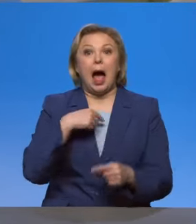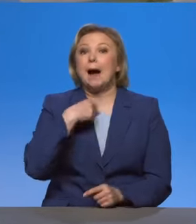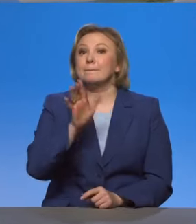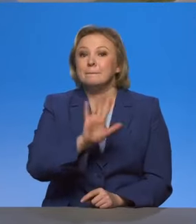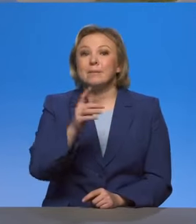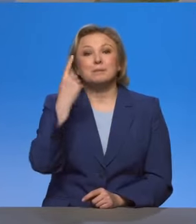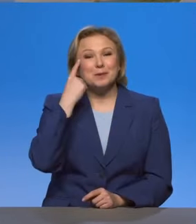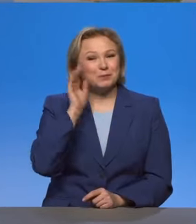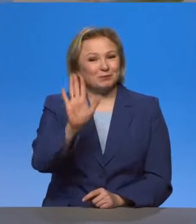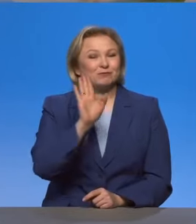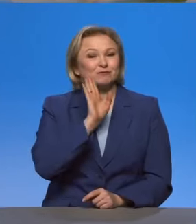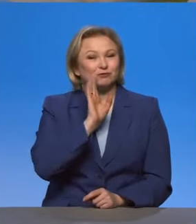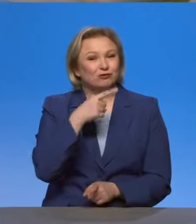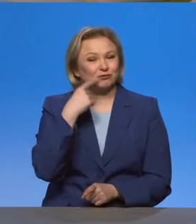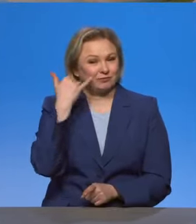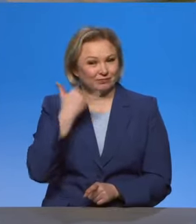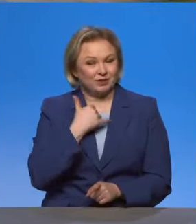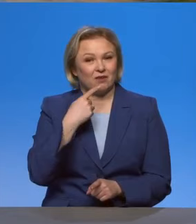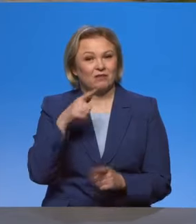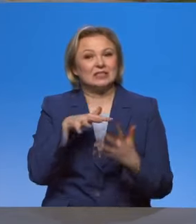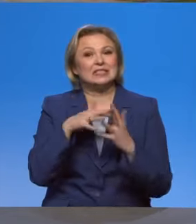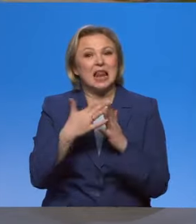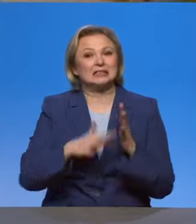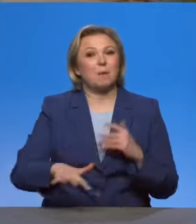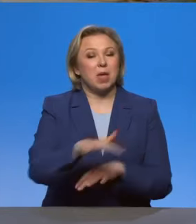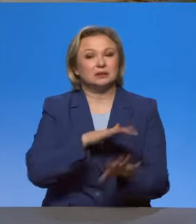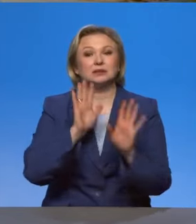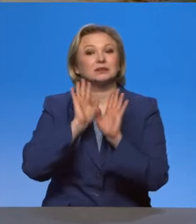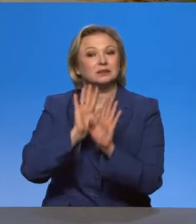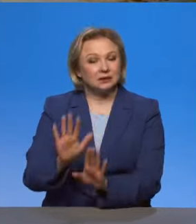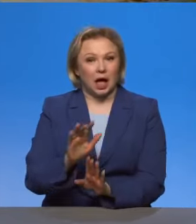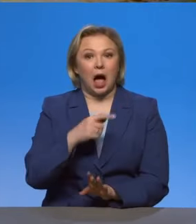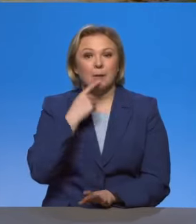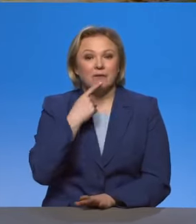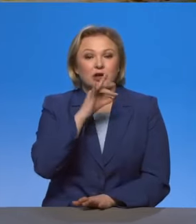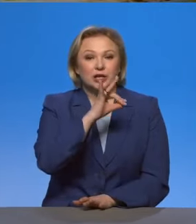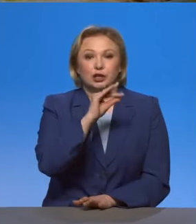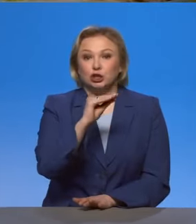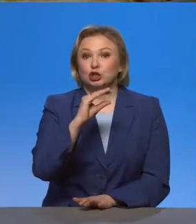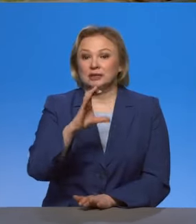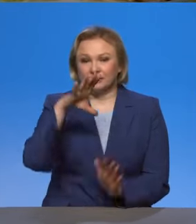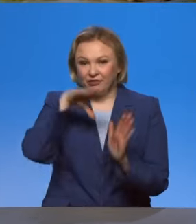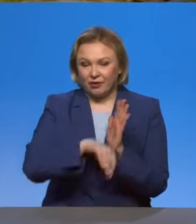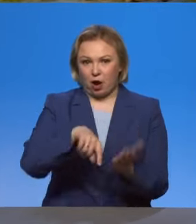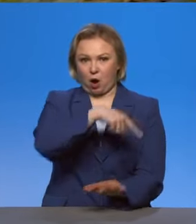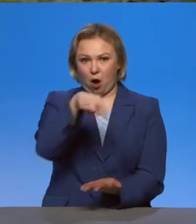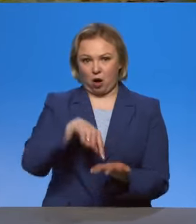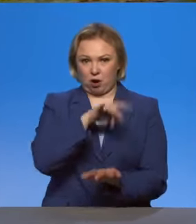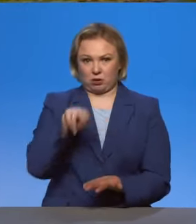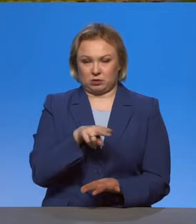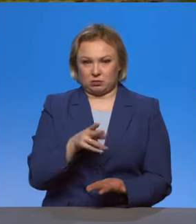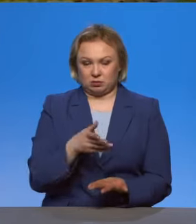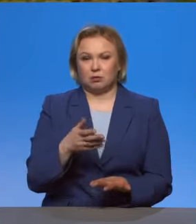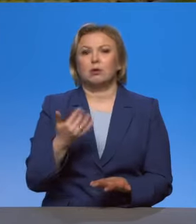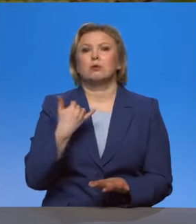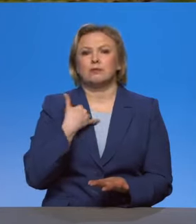То есть понятно, в сельской местности, понятно, что когда ты видишь многоквартирный дом в сельской местности, были у нас такие случаи,